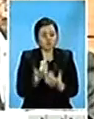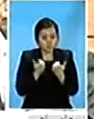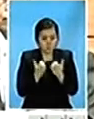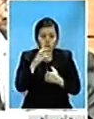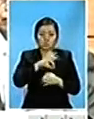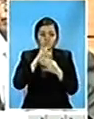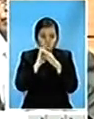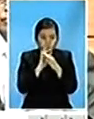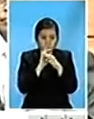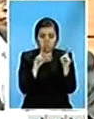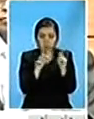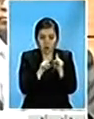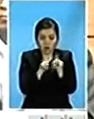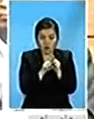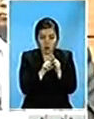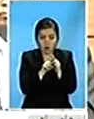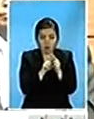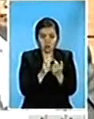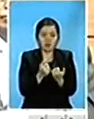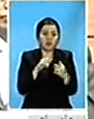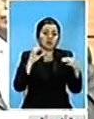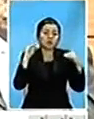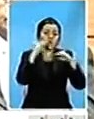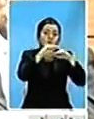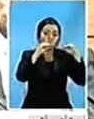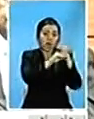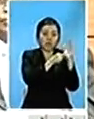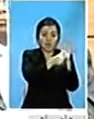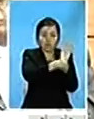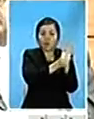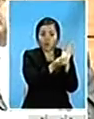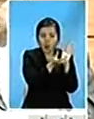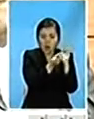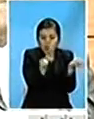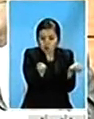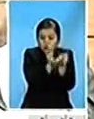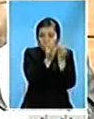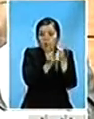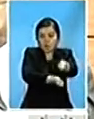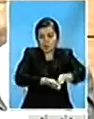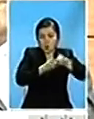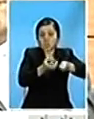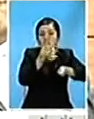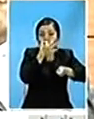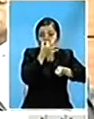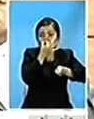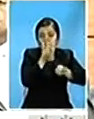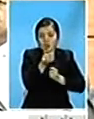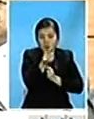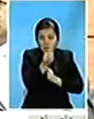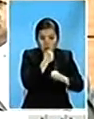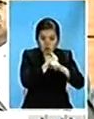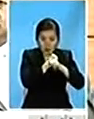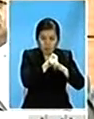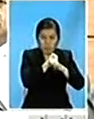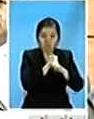ากที่สุด ก็คือผลของนโยบายนี้ต่อเกษตรกรเพราะเป้าหมายหลักของนโยบายนี้เนี่ยก็คือ